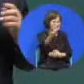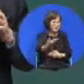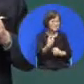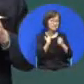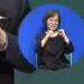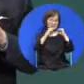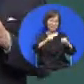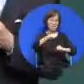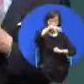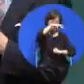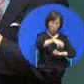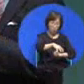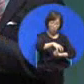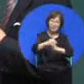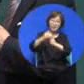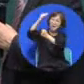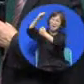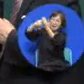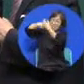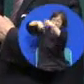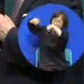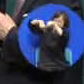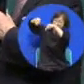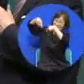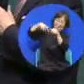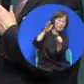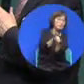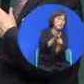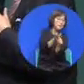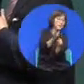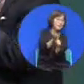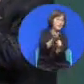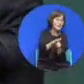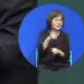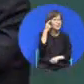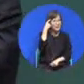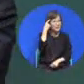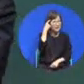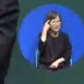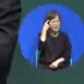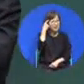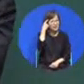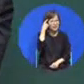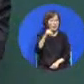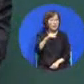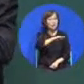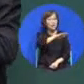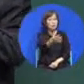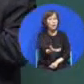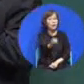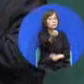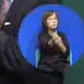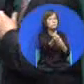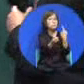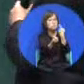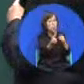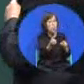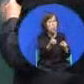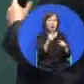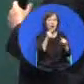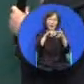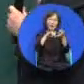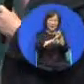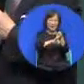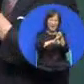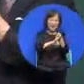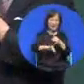It's not arrogance. Depending on where you are, God is the one who will bring 그렇습니까? you all the answers. Why? 이 언약을 가지고 있기 때문에. Because you have this covenant. 이